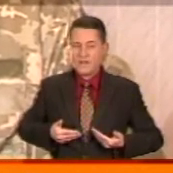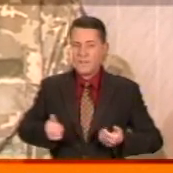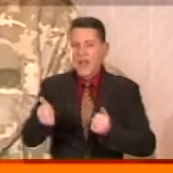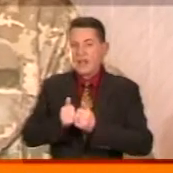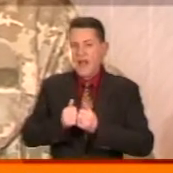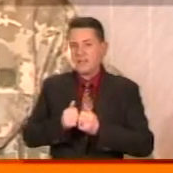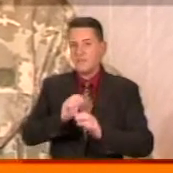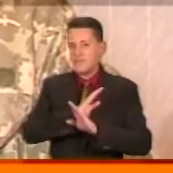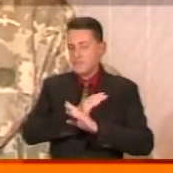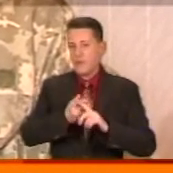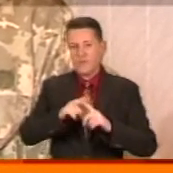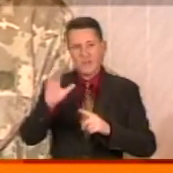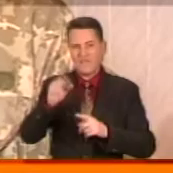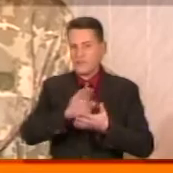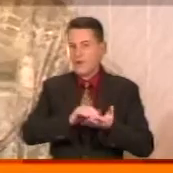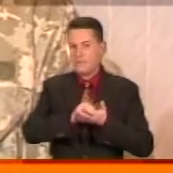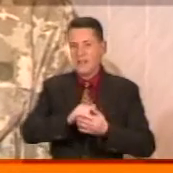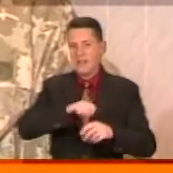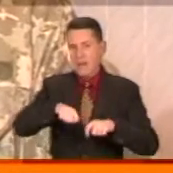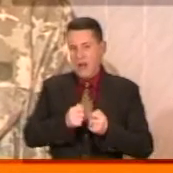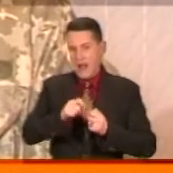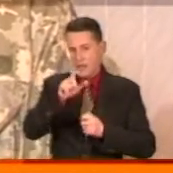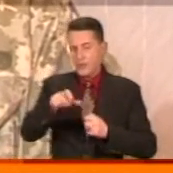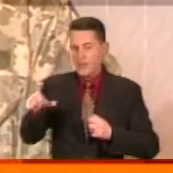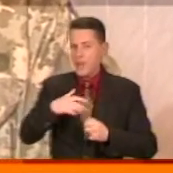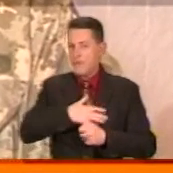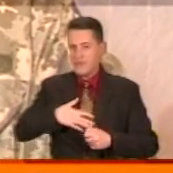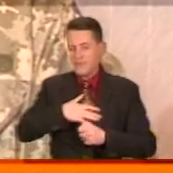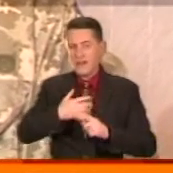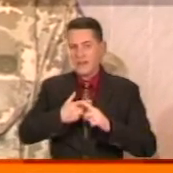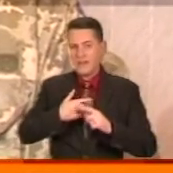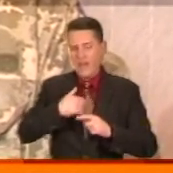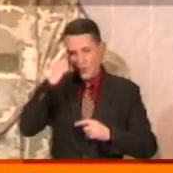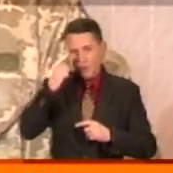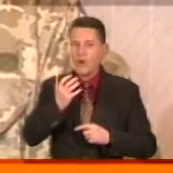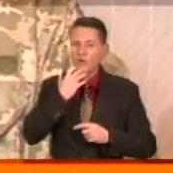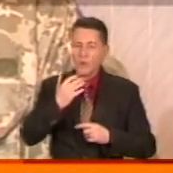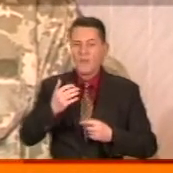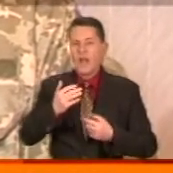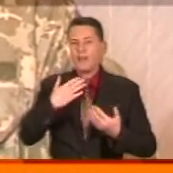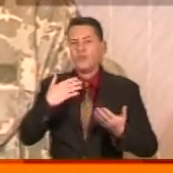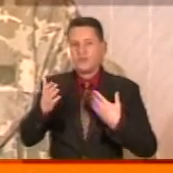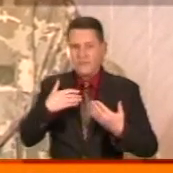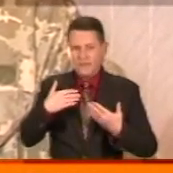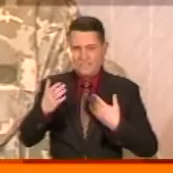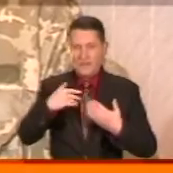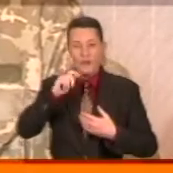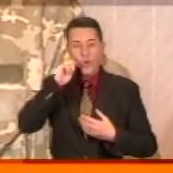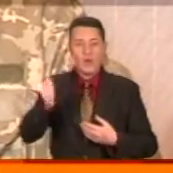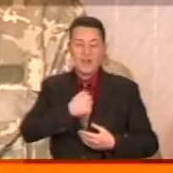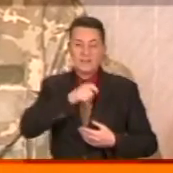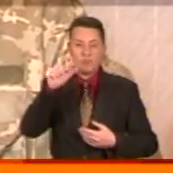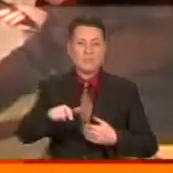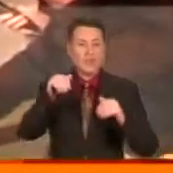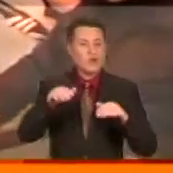рядом со смертью. І вот это все ламает людей, они переживают. Я думаю, що теплое душевне отношение к українському солдату рішить